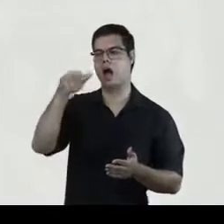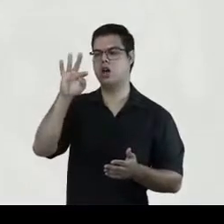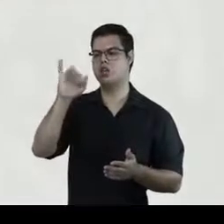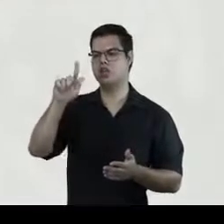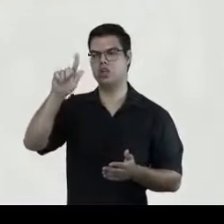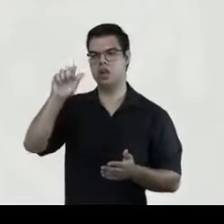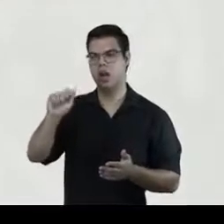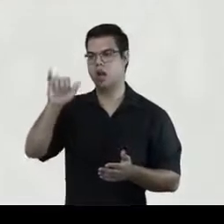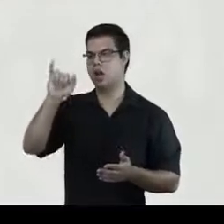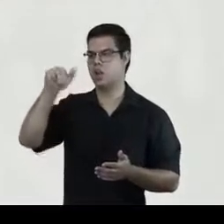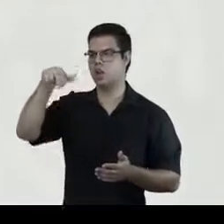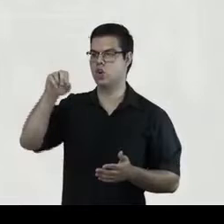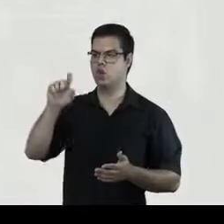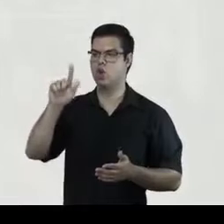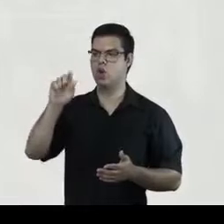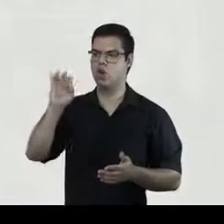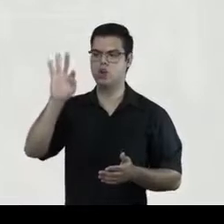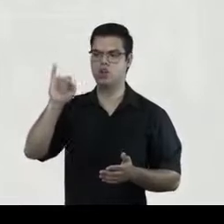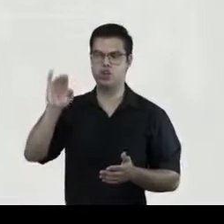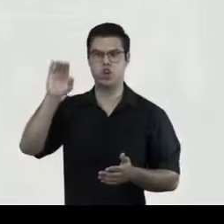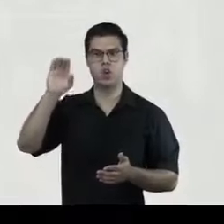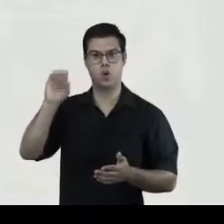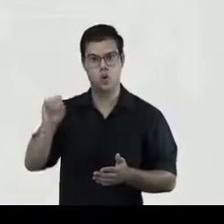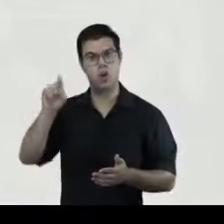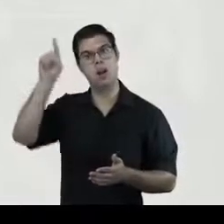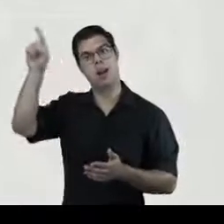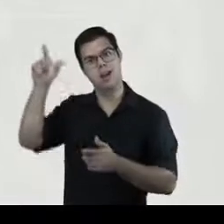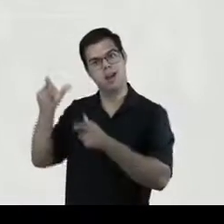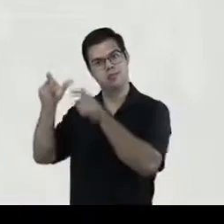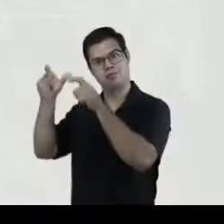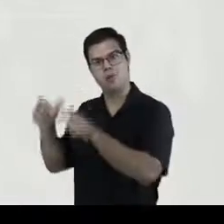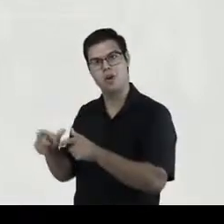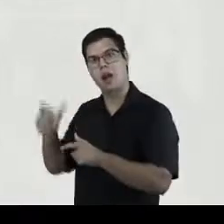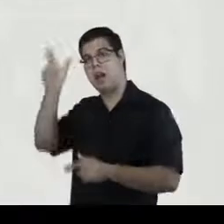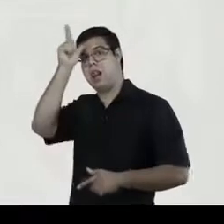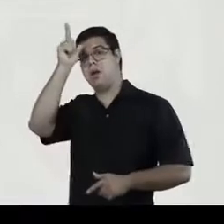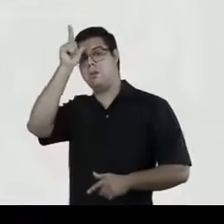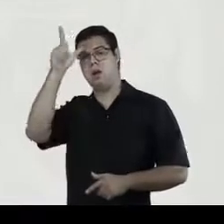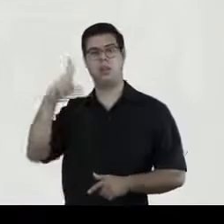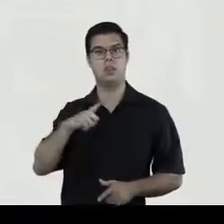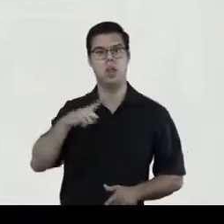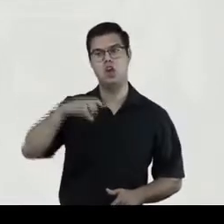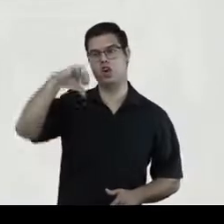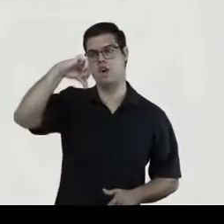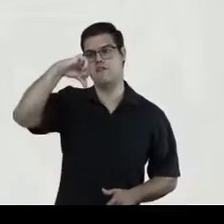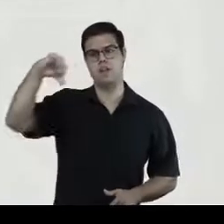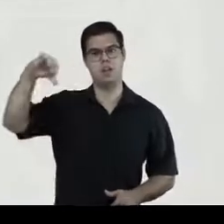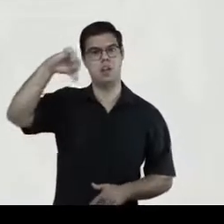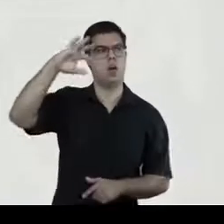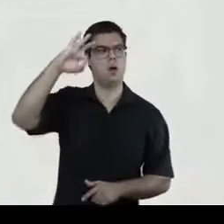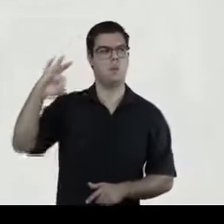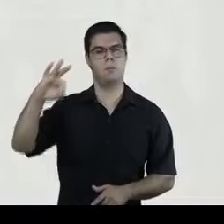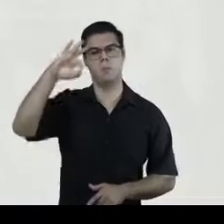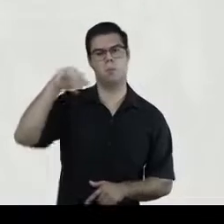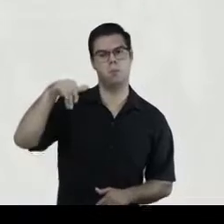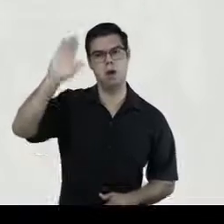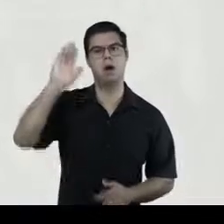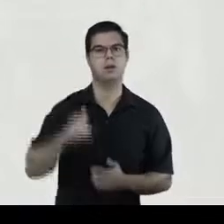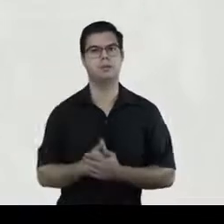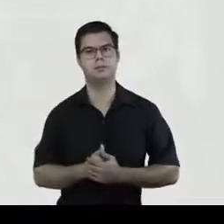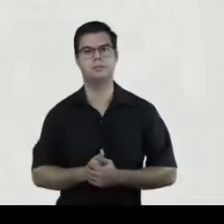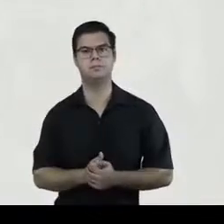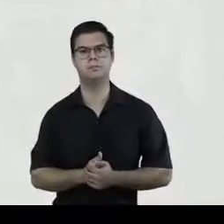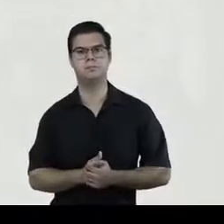sind wir über den 99%. Und für die etwas weniger genau erkannten Schriften